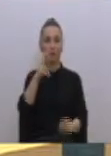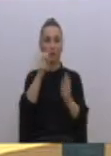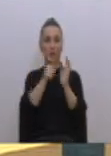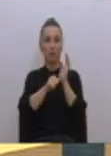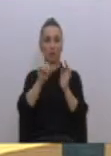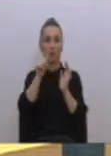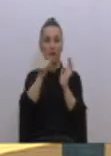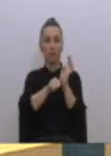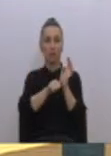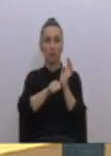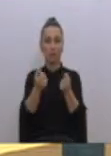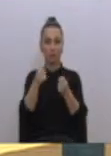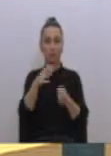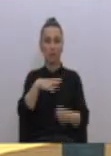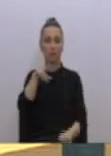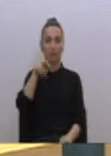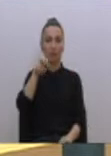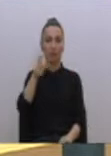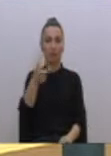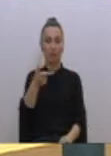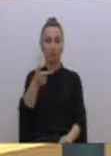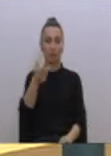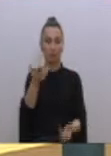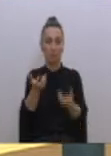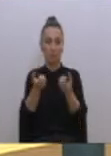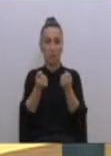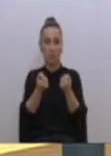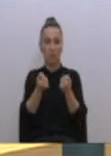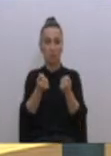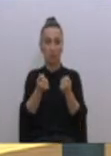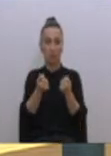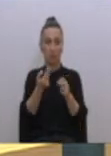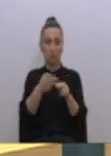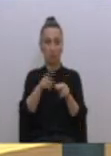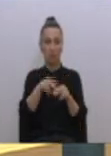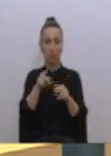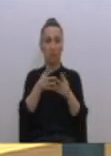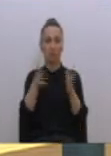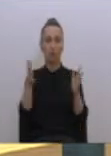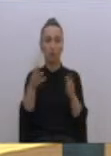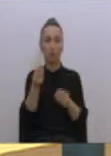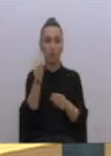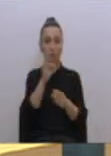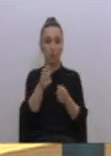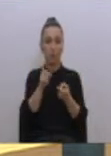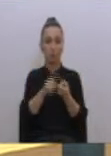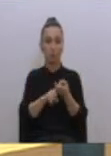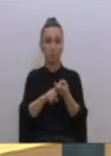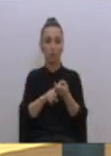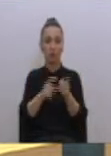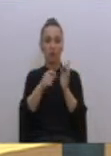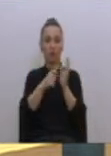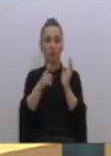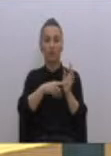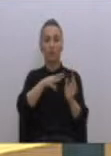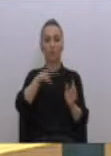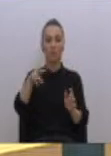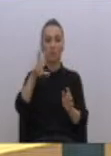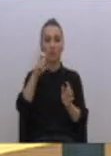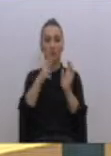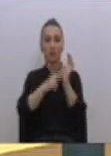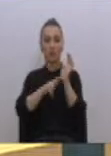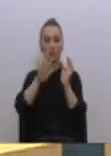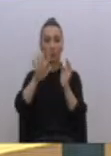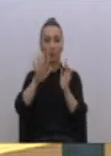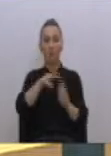da bruneba mohta, de retiri tanhebis da bruneba, da mi-u cheda va tam titimot sulobisa, ciud meti miliard, sama sau muzda hut milion